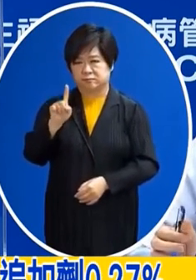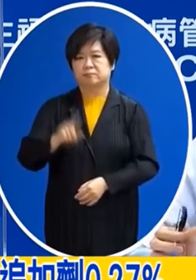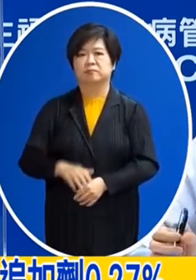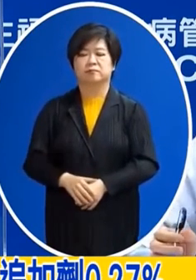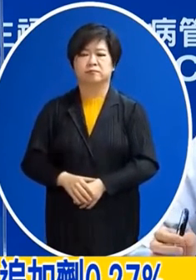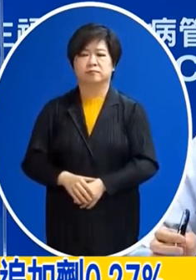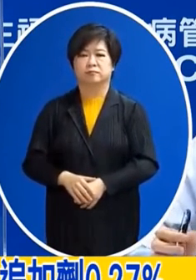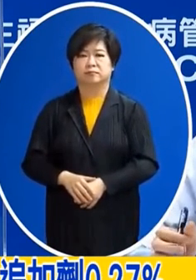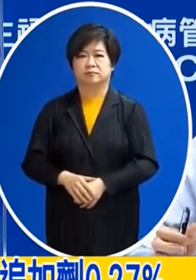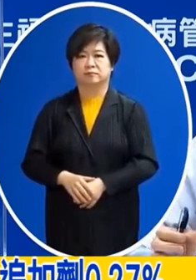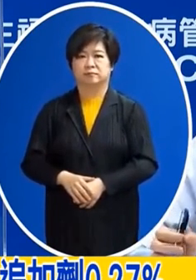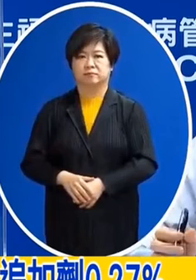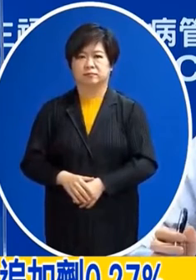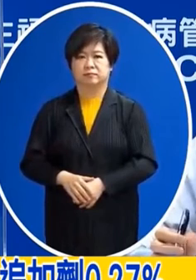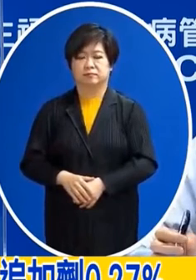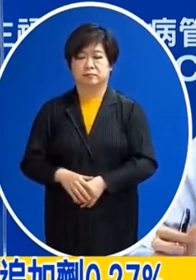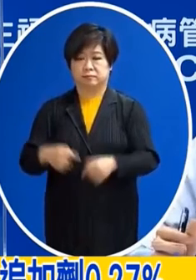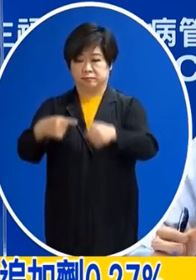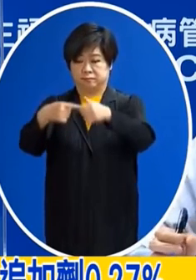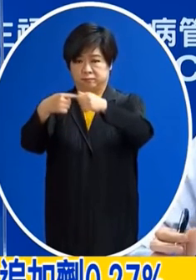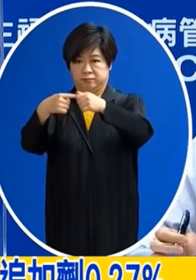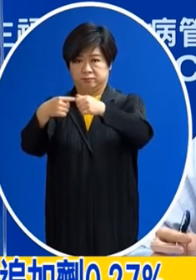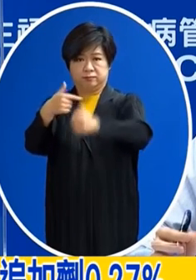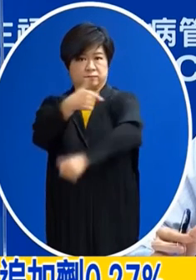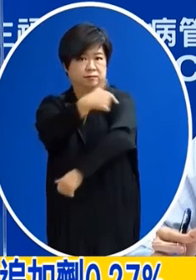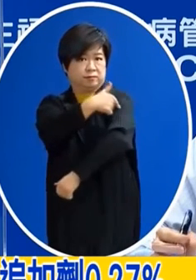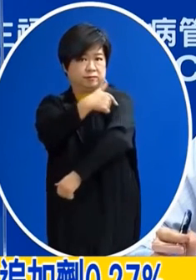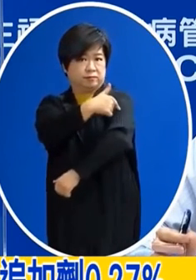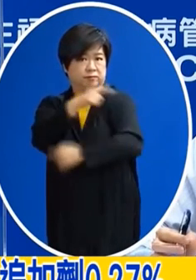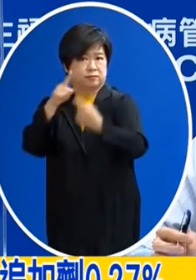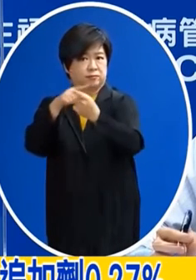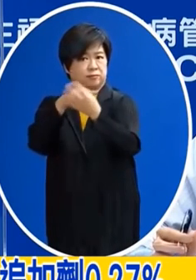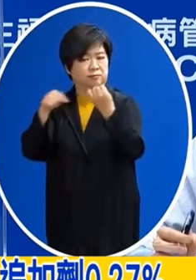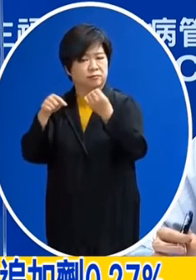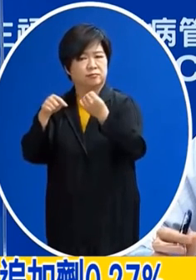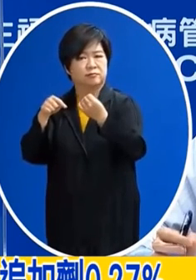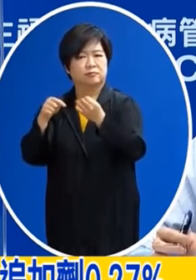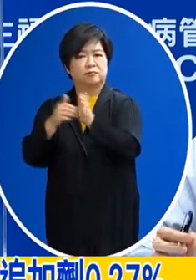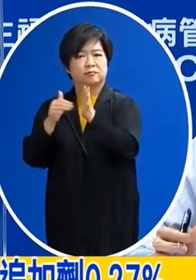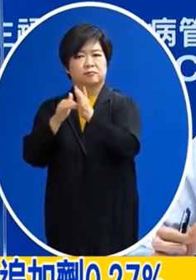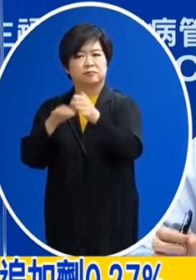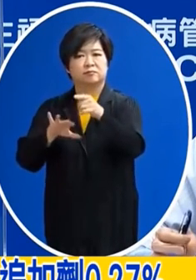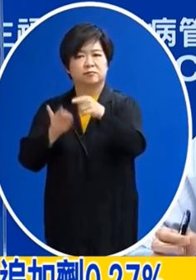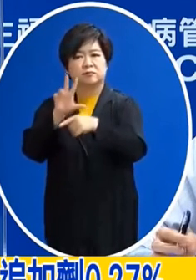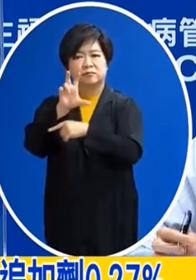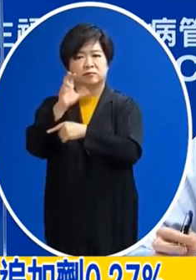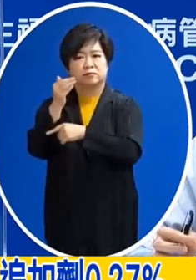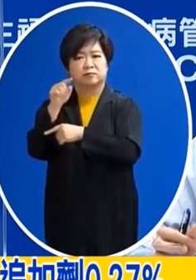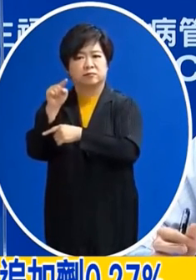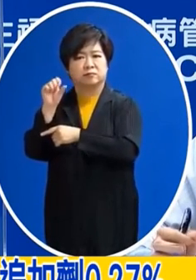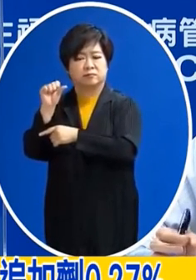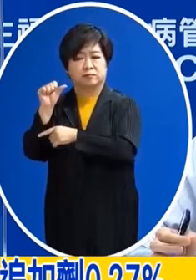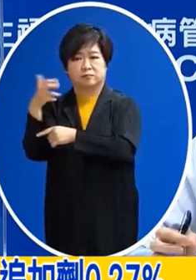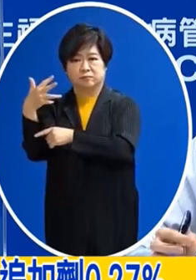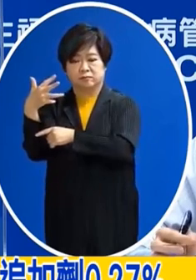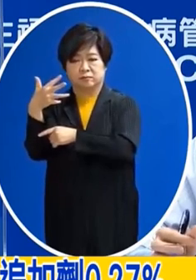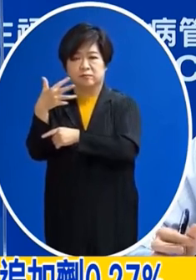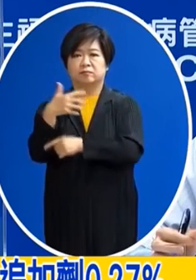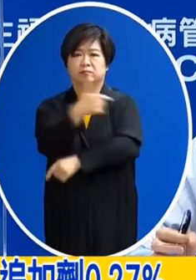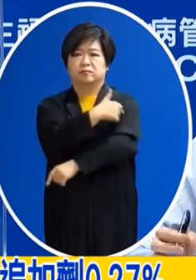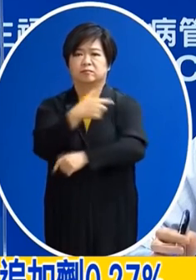54201人次、那我们的第一剂的接种人口涵盖率是 79.58%， 那第二剂